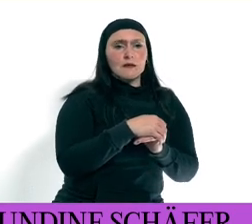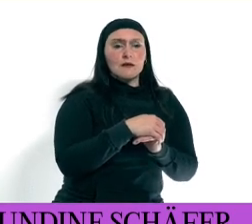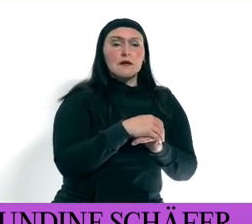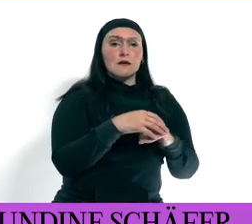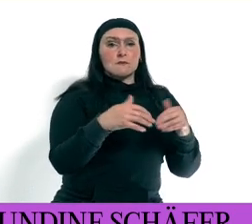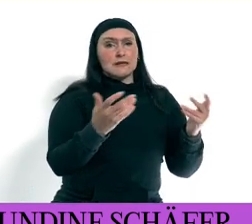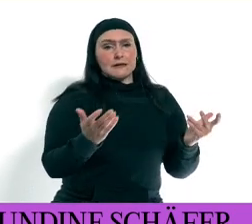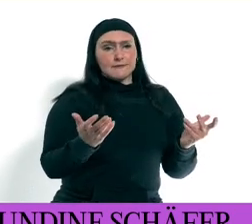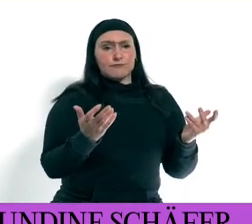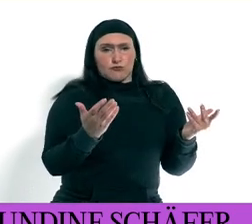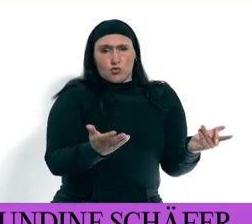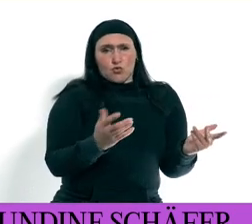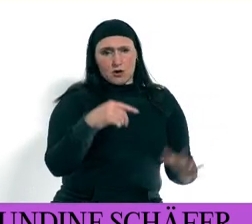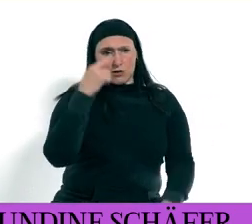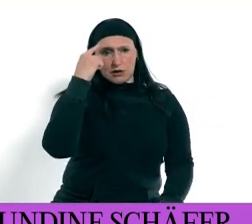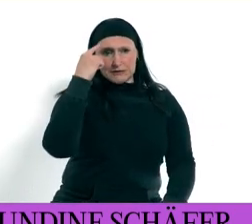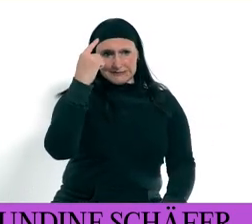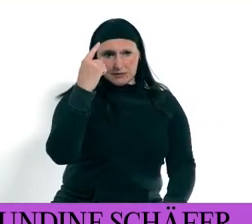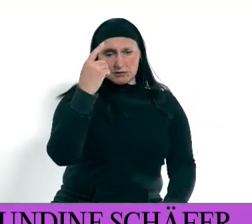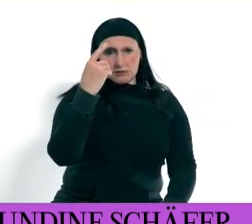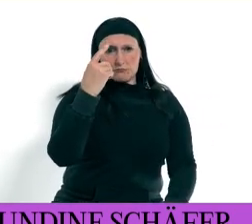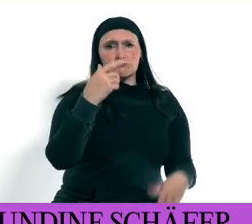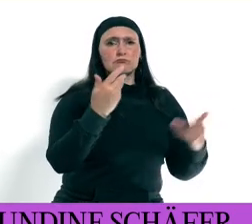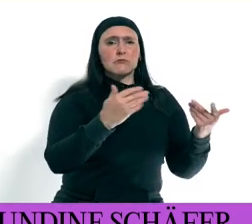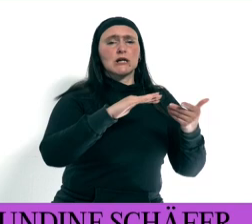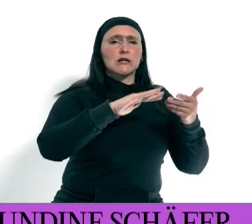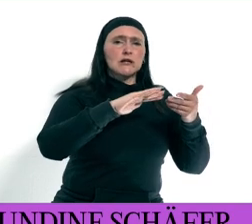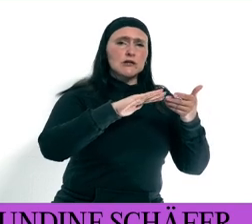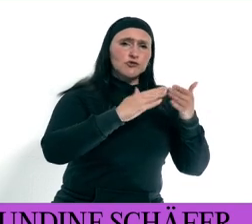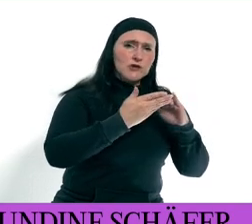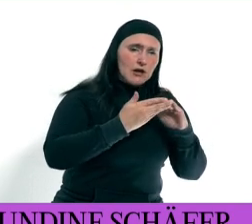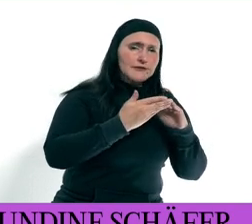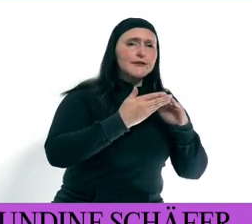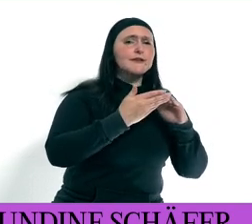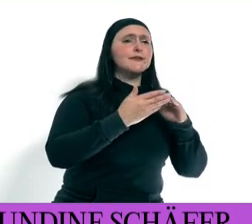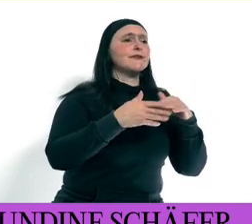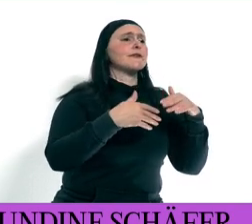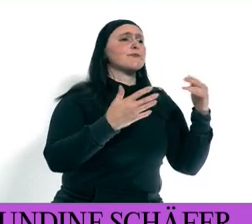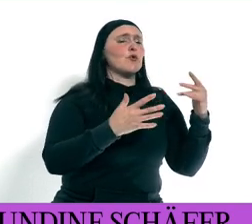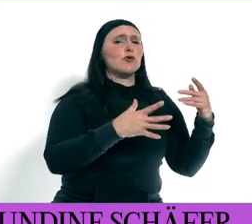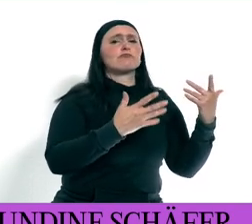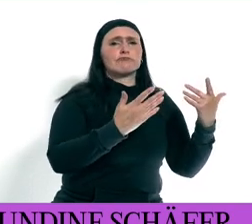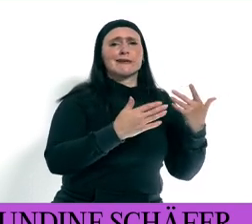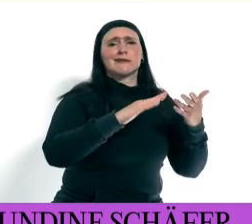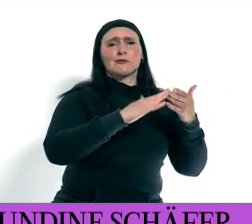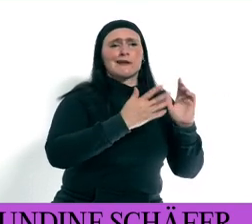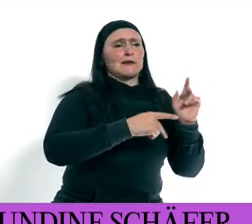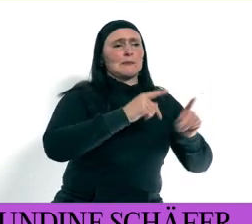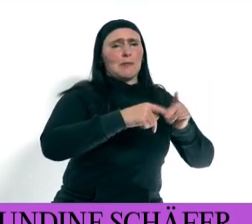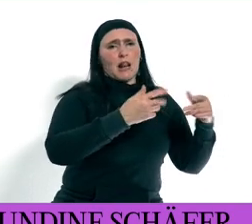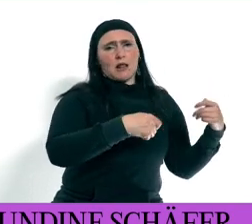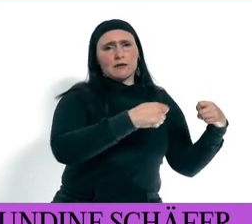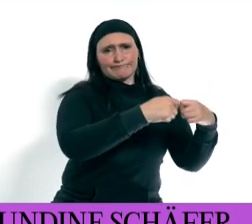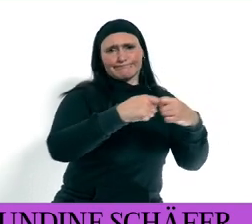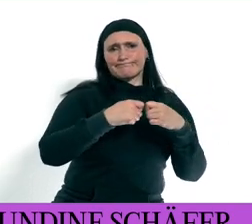mehr Institutionen auf globaler Ebene, die sehen, dass hier sehr interessante Arbeiten